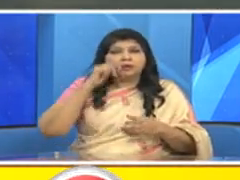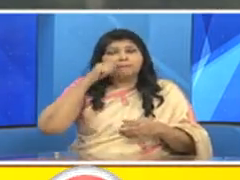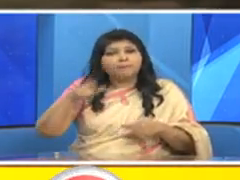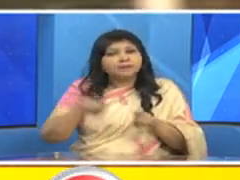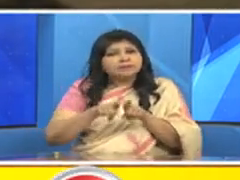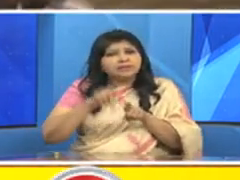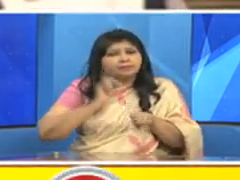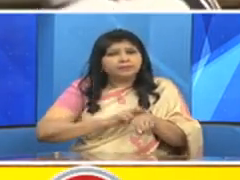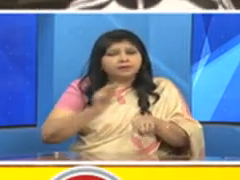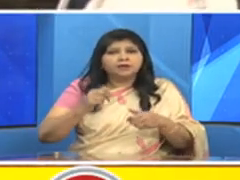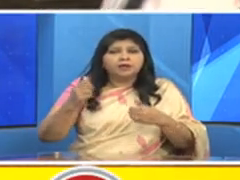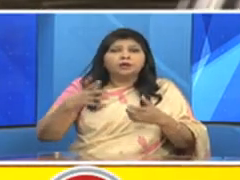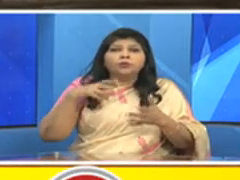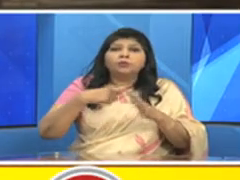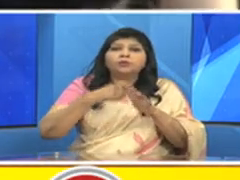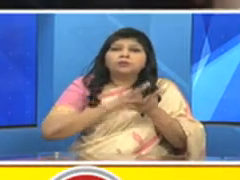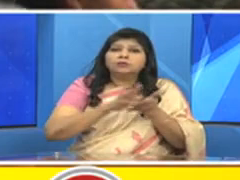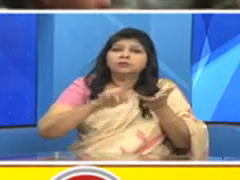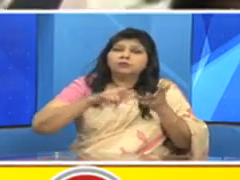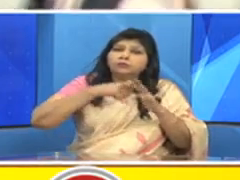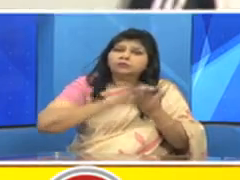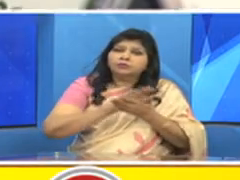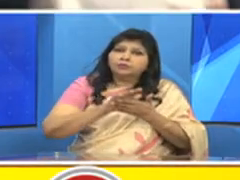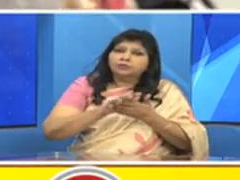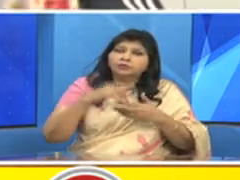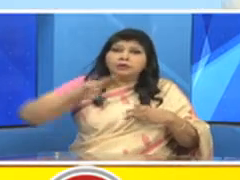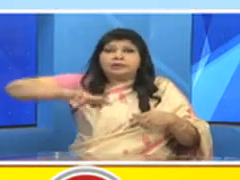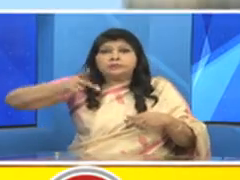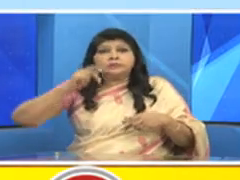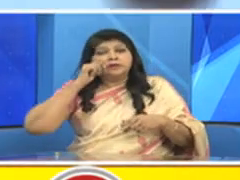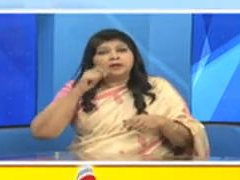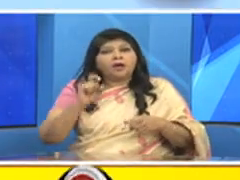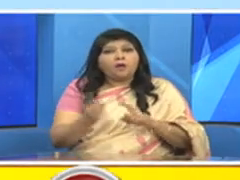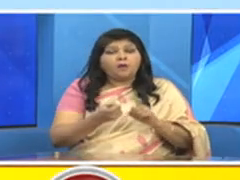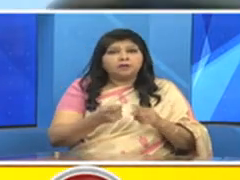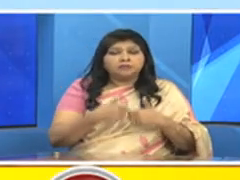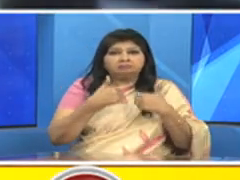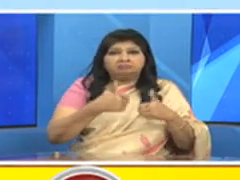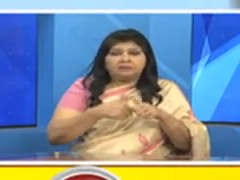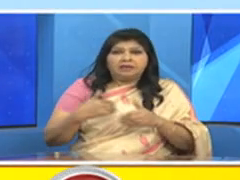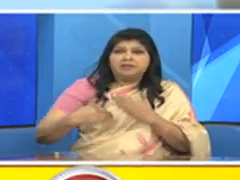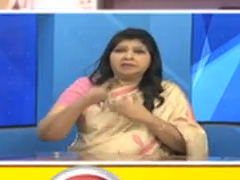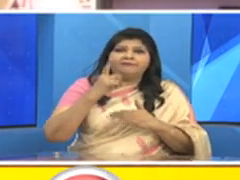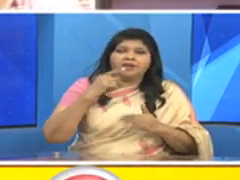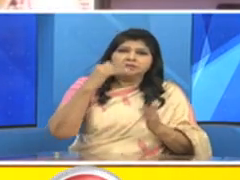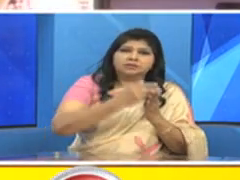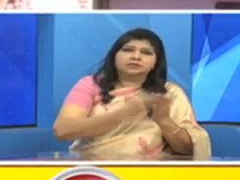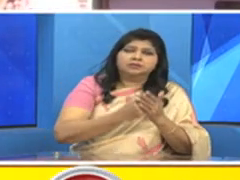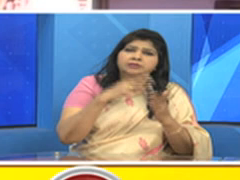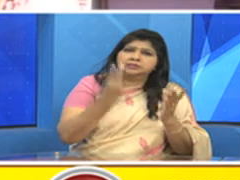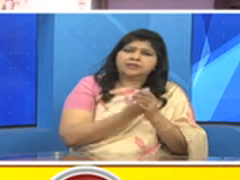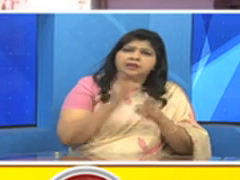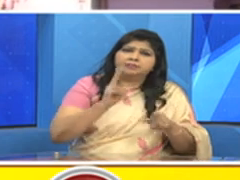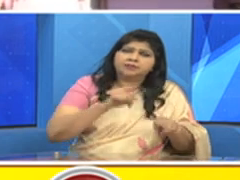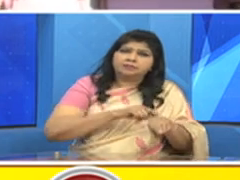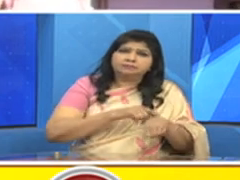ने खो-खो में, तो दूसरे बेटे प्रदीप ने हॉकी में असम का प्रतिनिधित्व किया। कुछ ऐसी ही गर्व